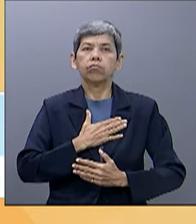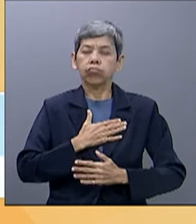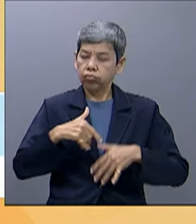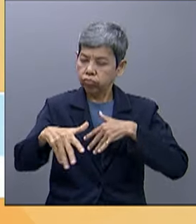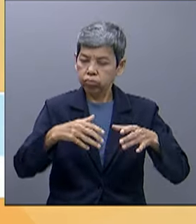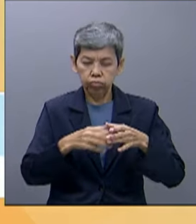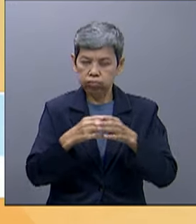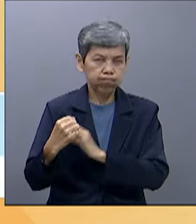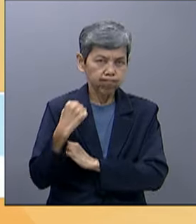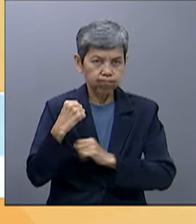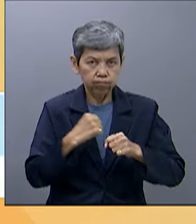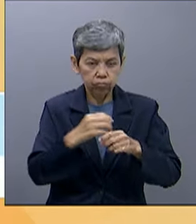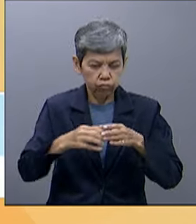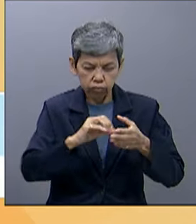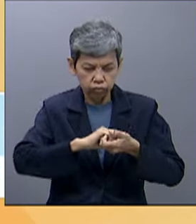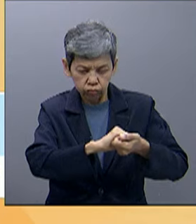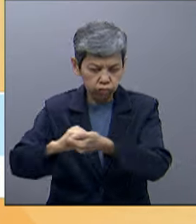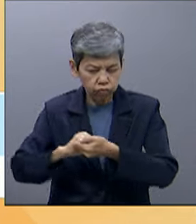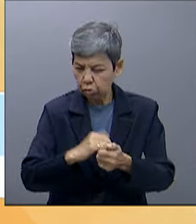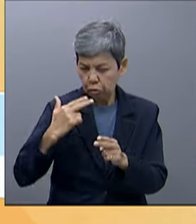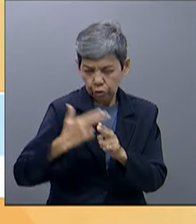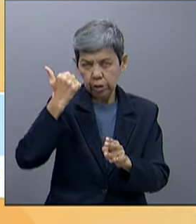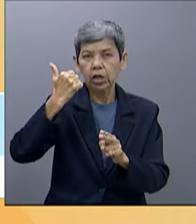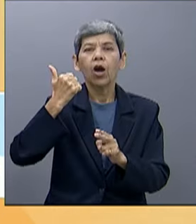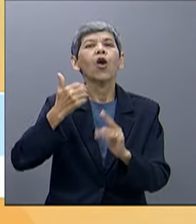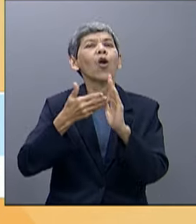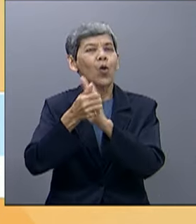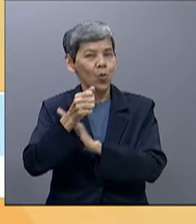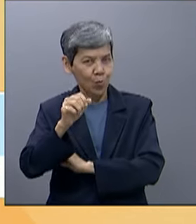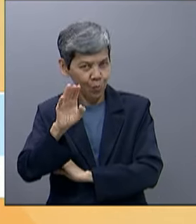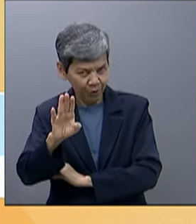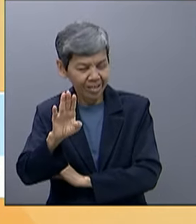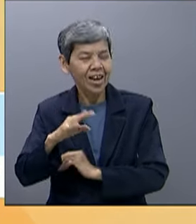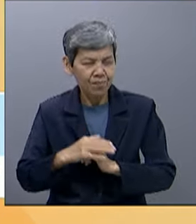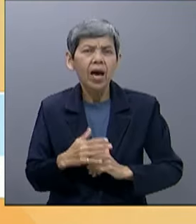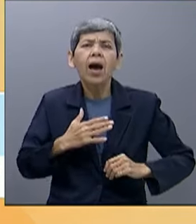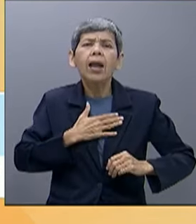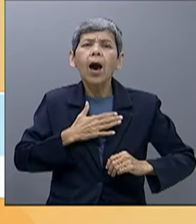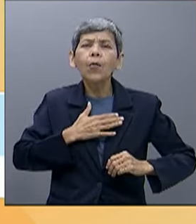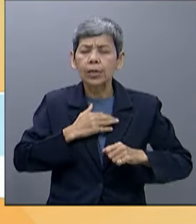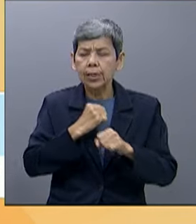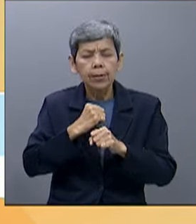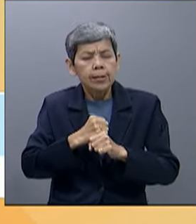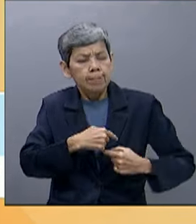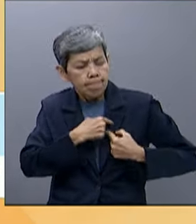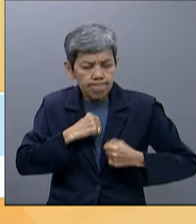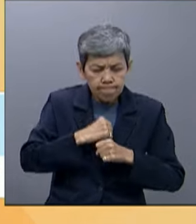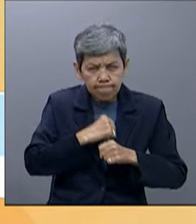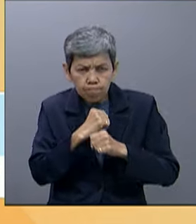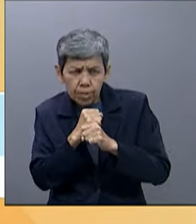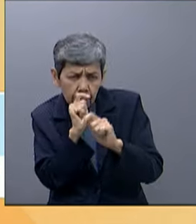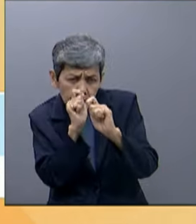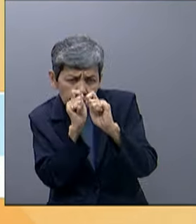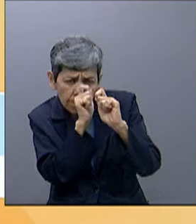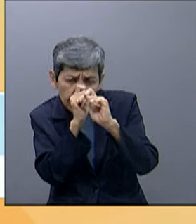มชนนะคะนี่คือเป็นเบอร์1เป็นอัตลักษณ์เป็นเอกลักษณ์ของคนอุบลราชธานีที่เราร่วมแรงร่วมใจกันทำเทียนท